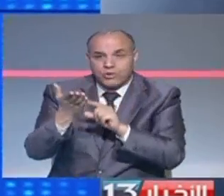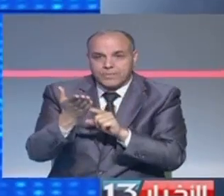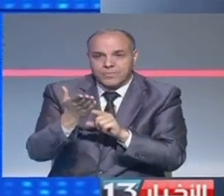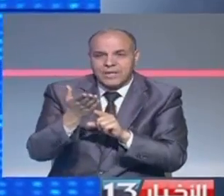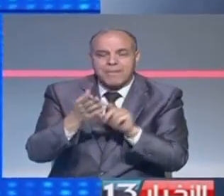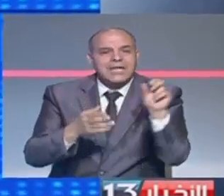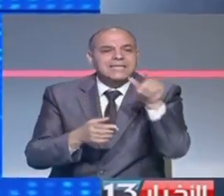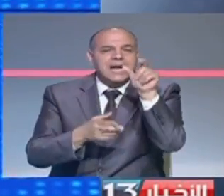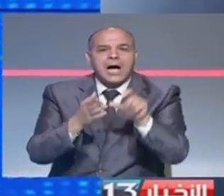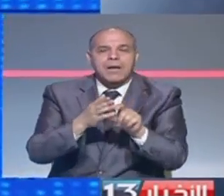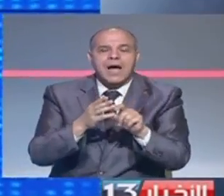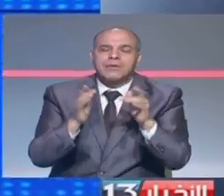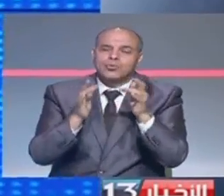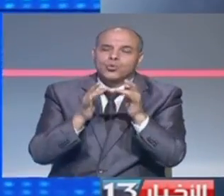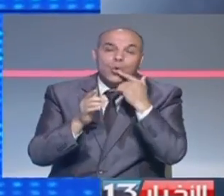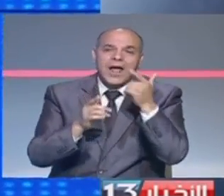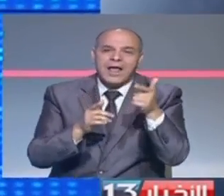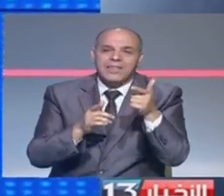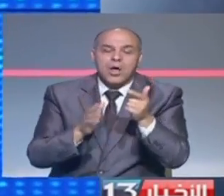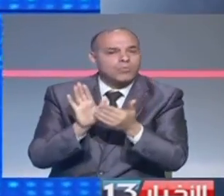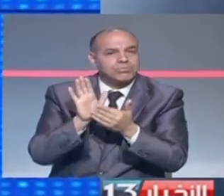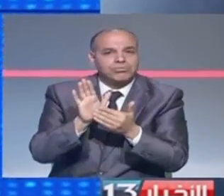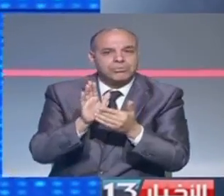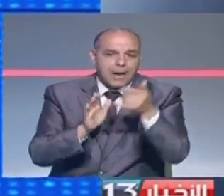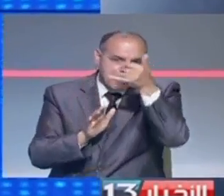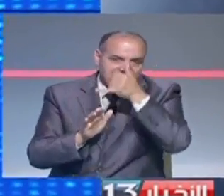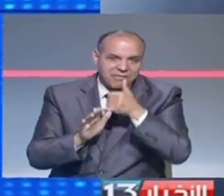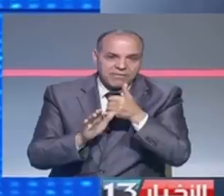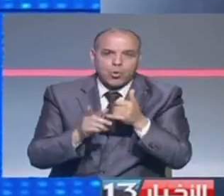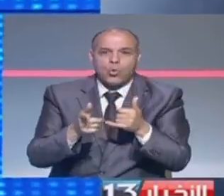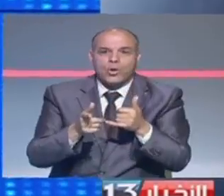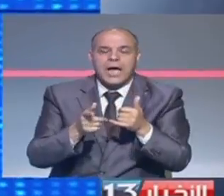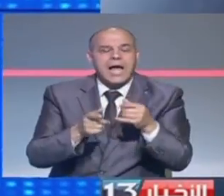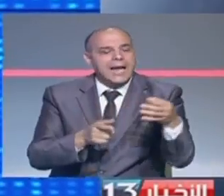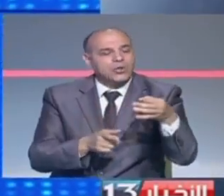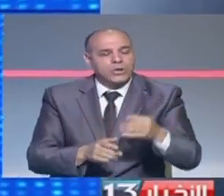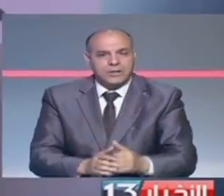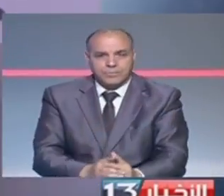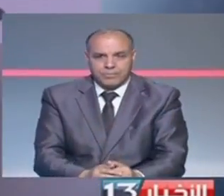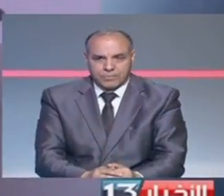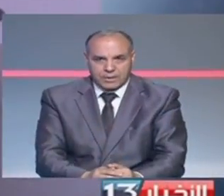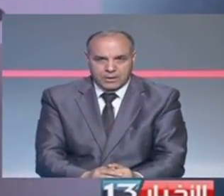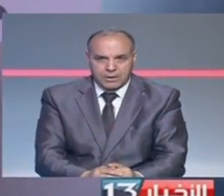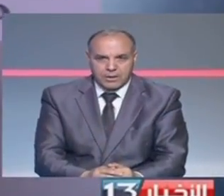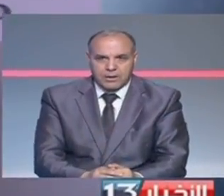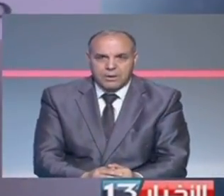من الزيارات الافتراضيه التي يضعها المتحف على المحامل الالكترونيه متابعه